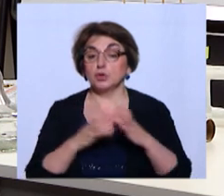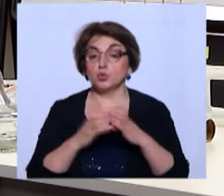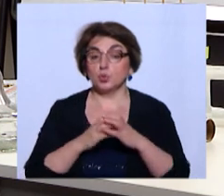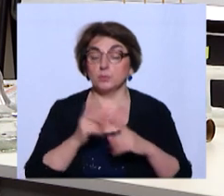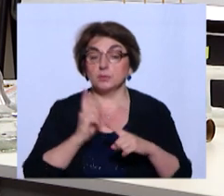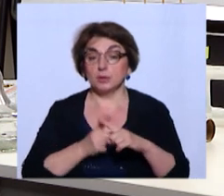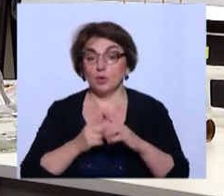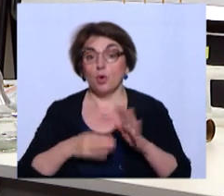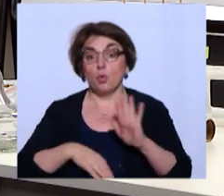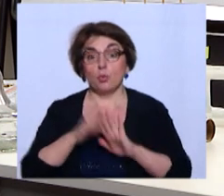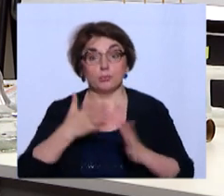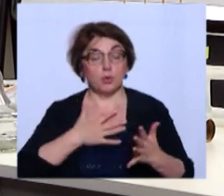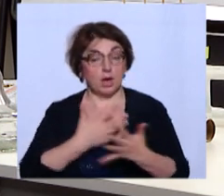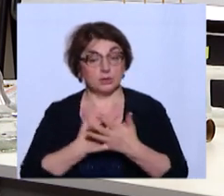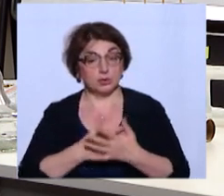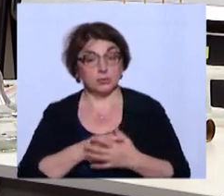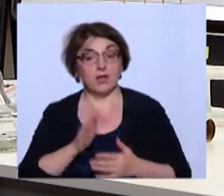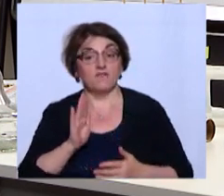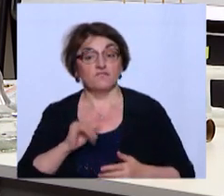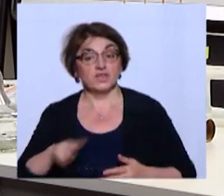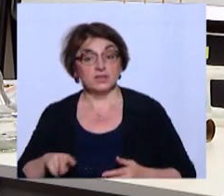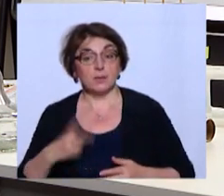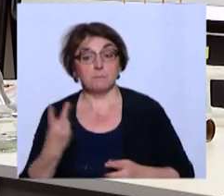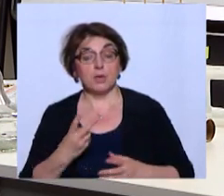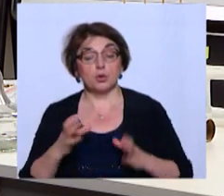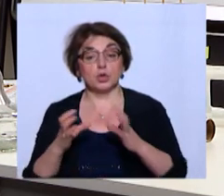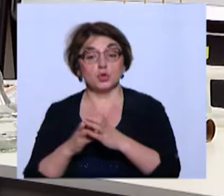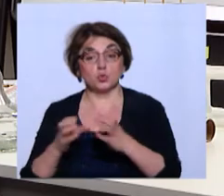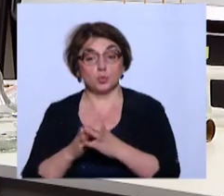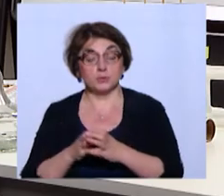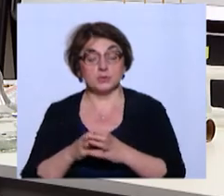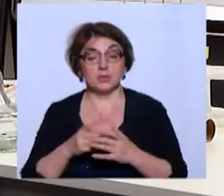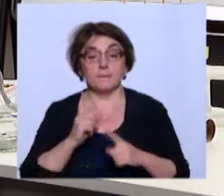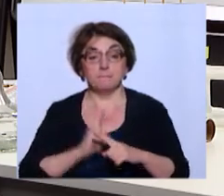გაცილებით უფრო აქტიურები არიან, ვიდრე მეორე ჯგუფის მეტალები.